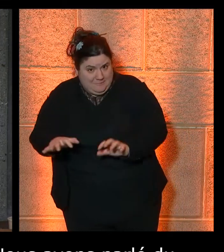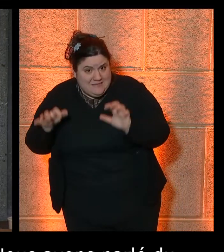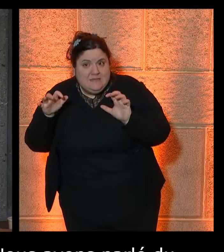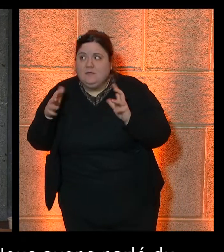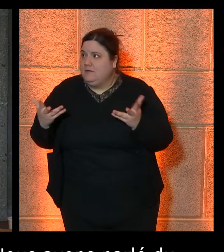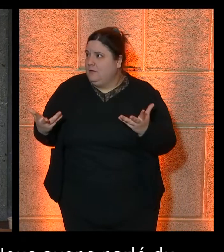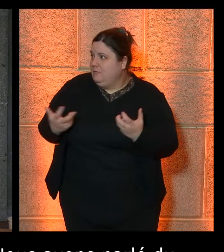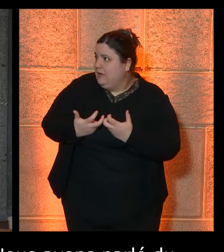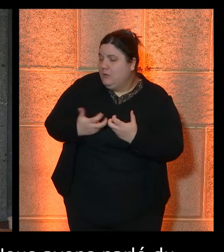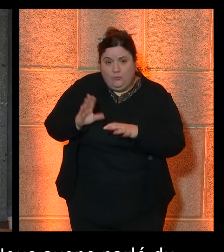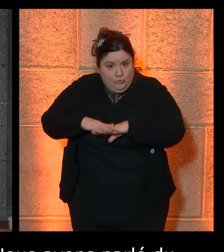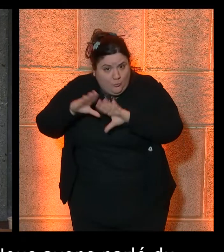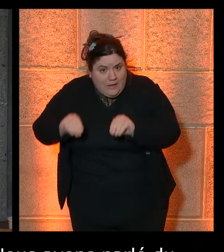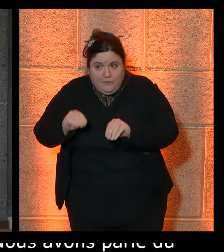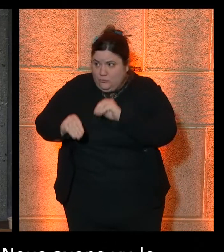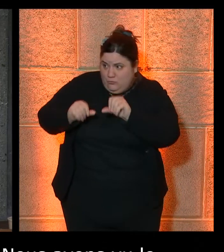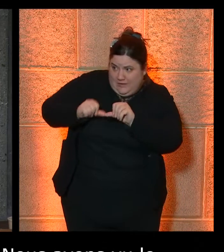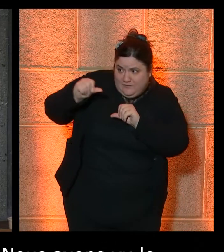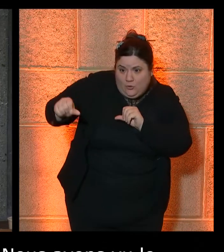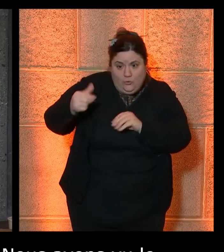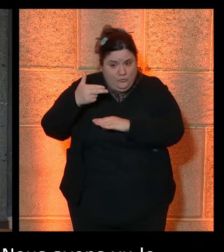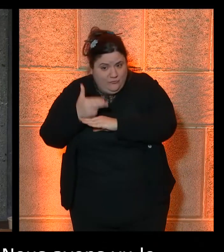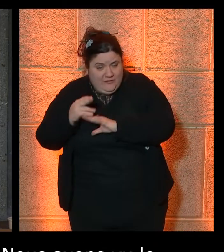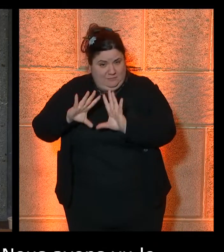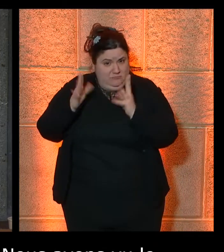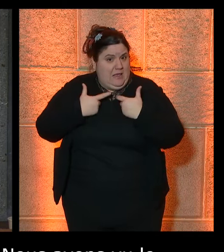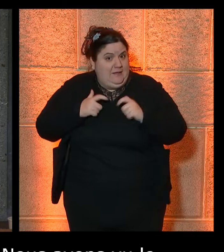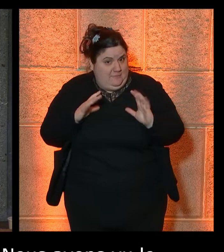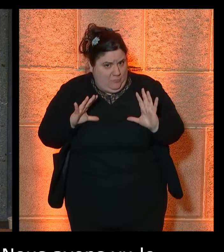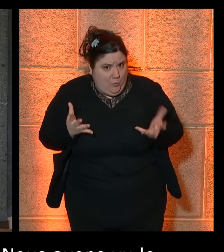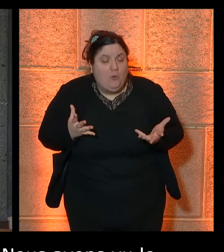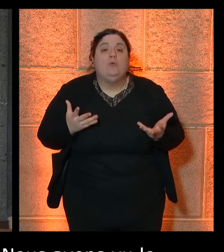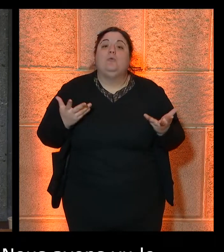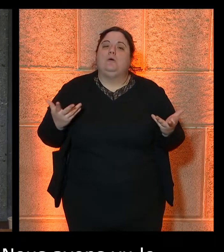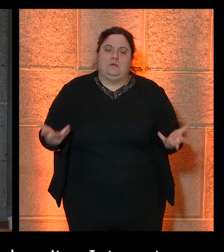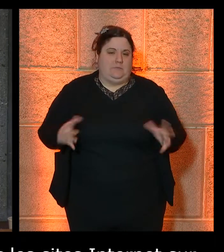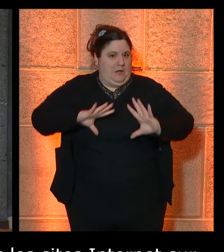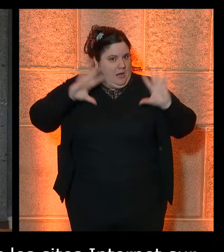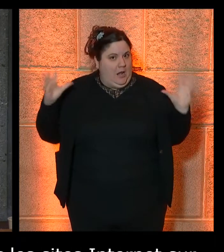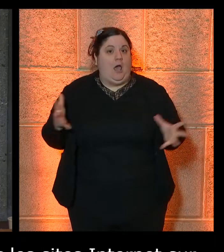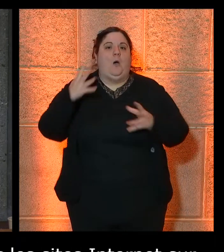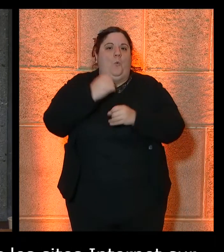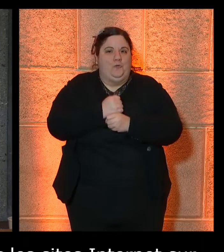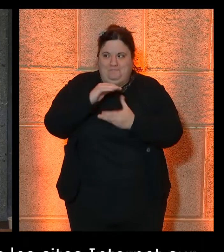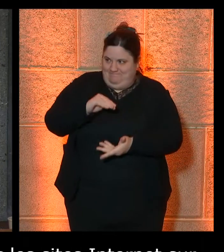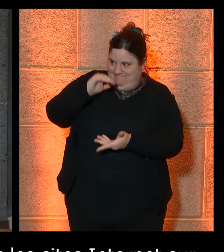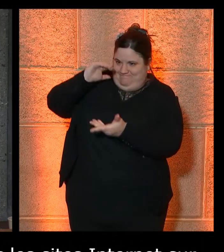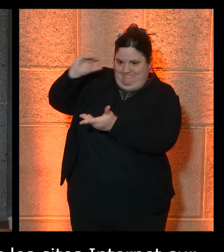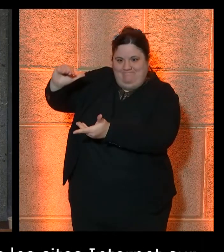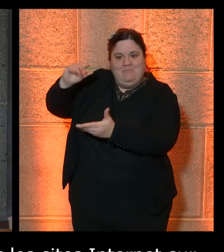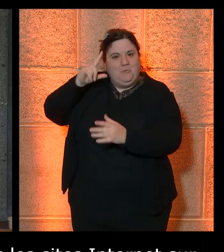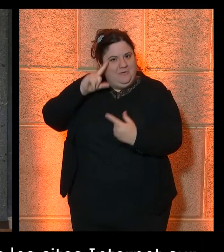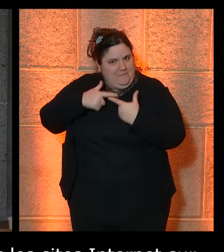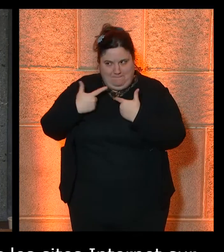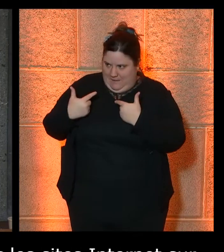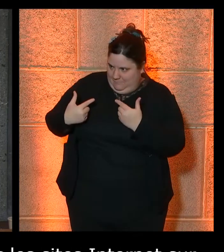de leur retransmission. Et donc, nous avons donc livré l'essentiel, des clés de l'accessibilité des campagnes